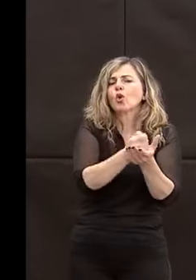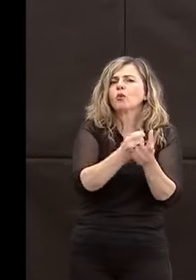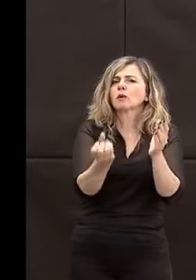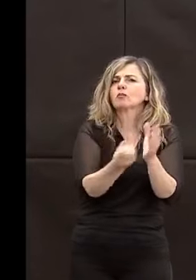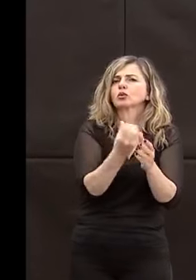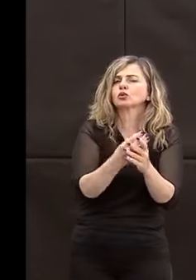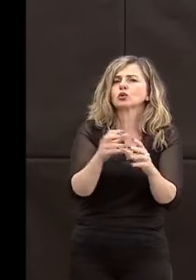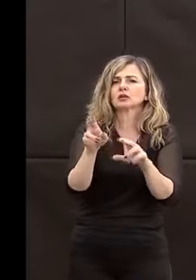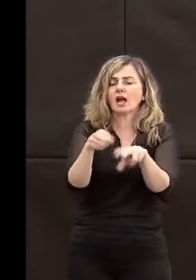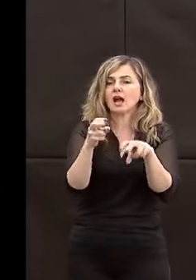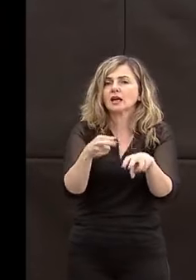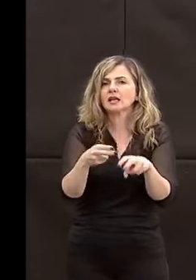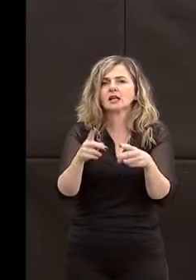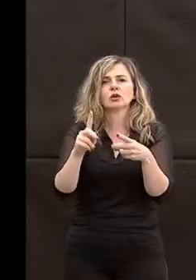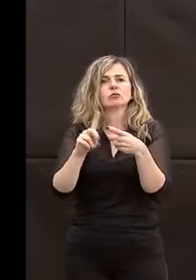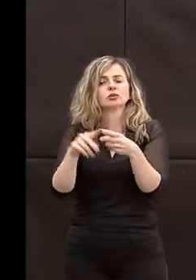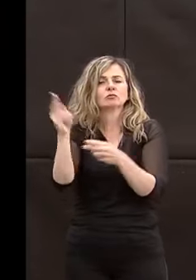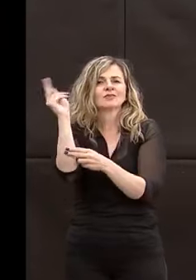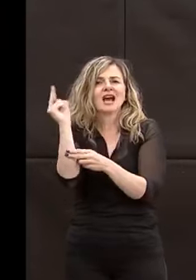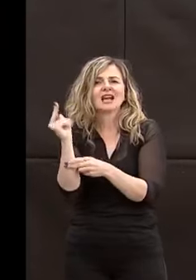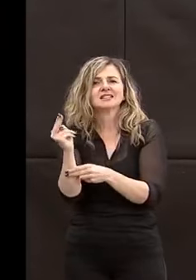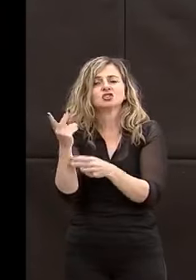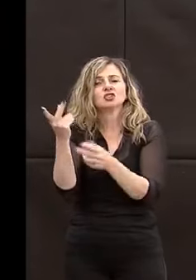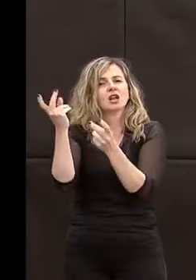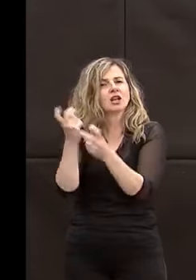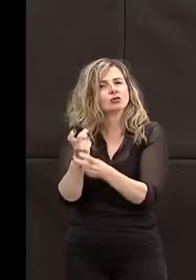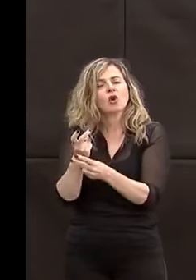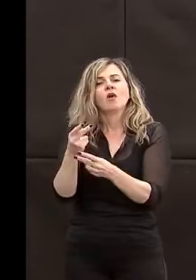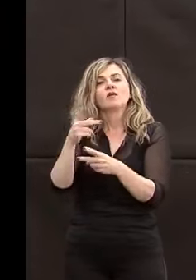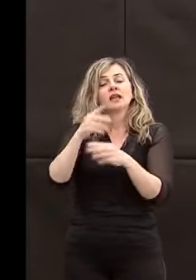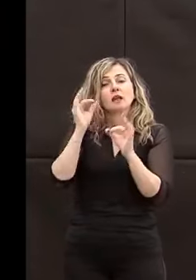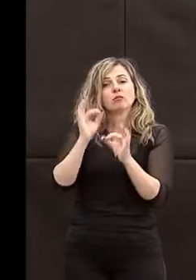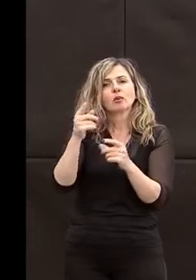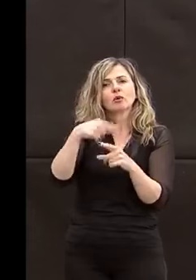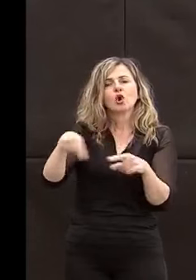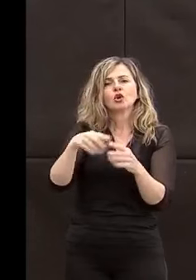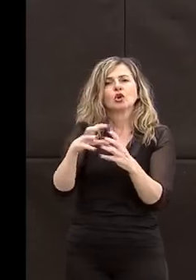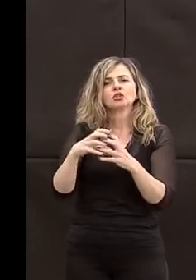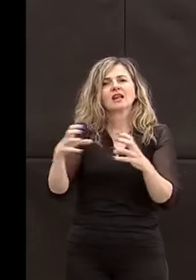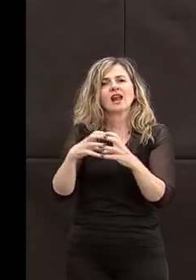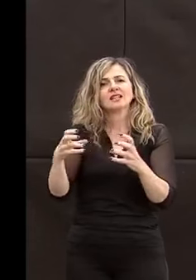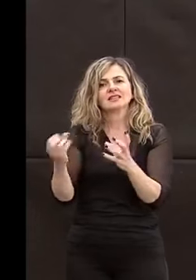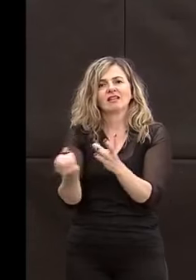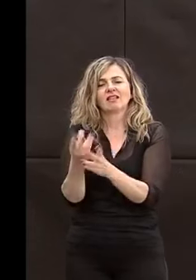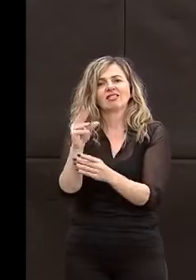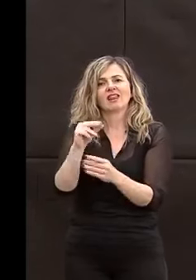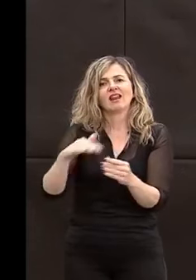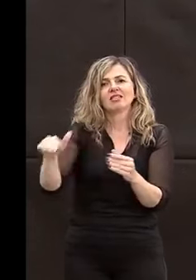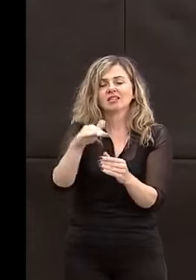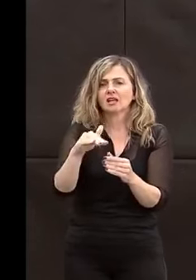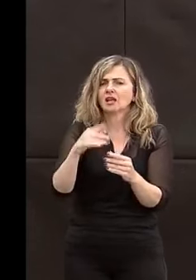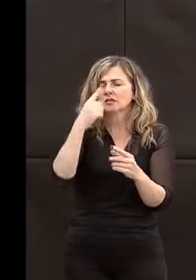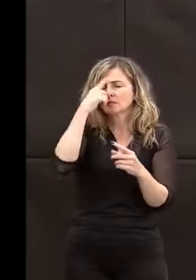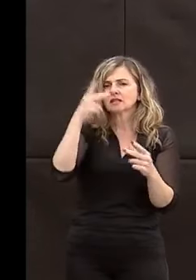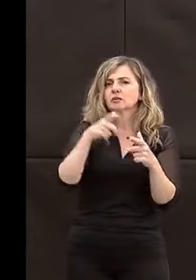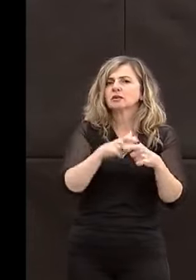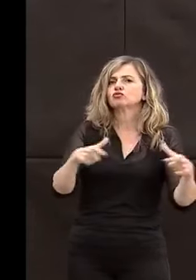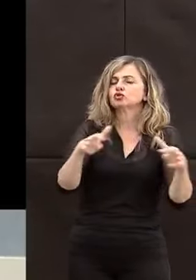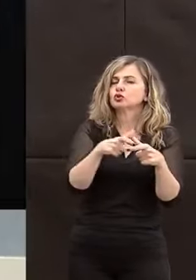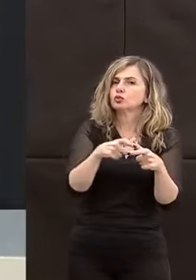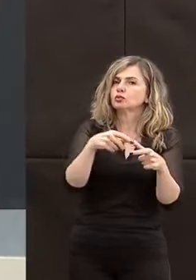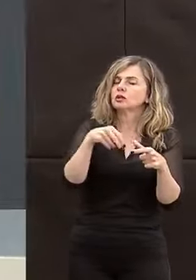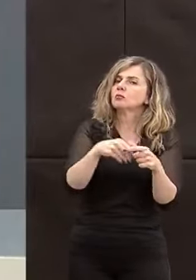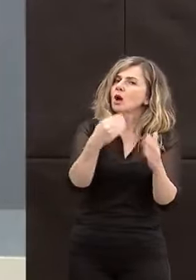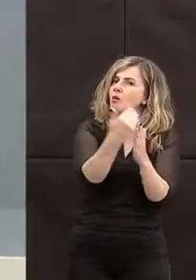ma anche artigianali delle nostre aziende trentine sapete che la giunta all'interno del suo programma lo ha